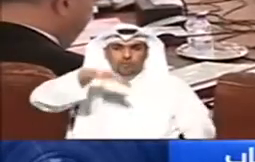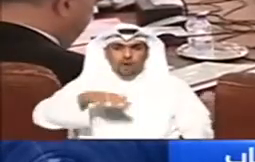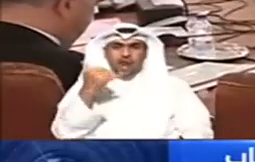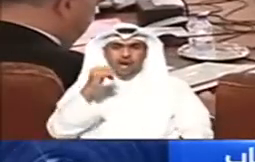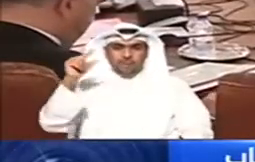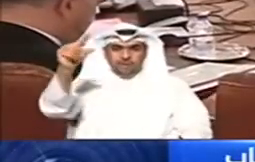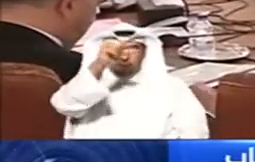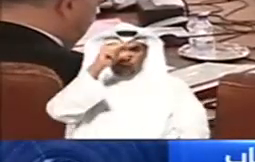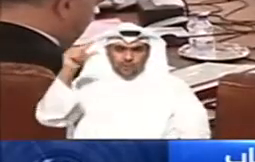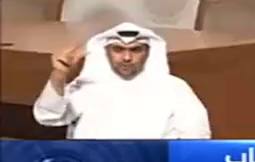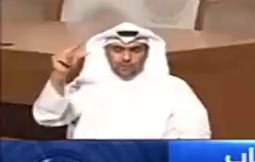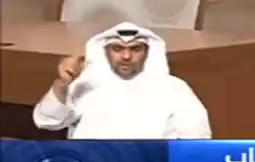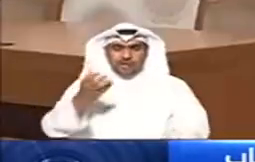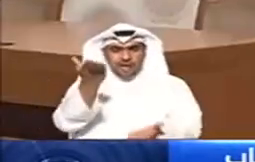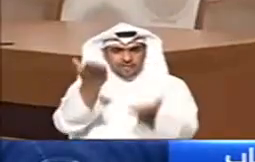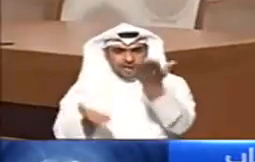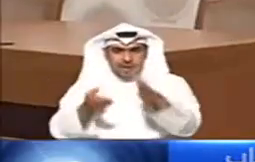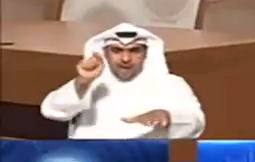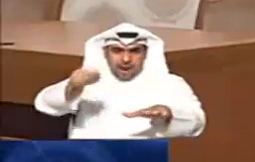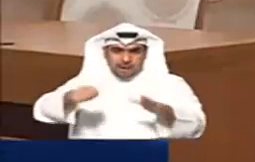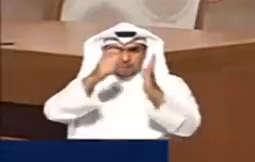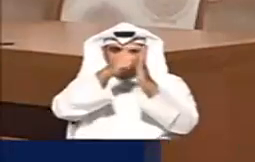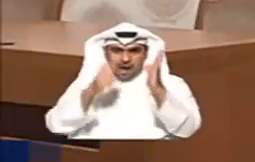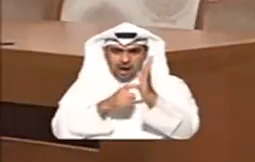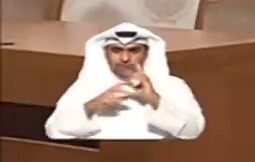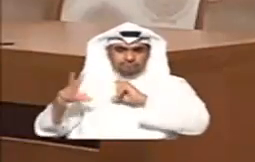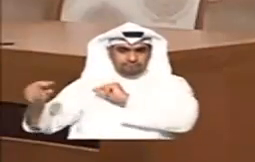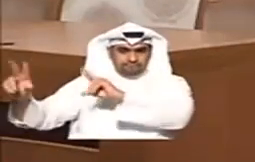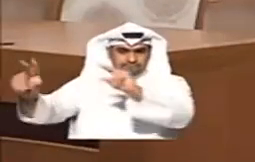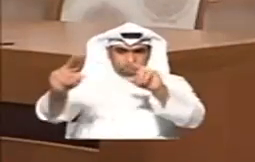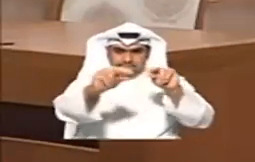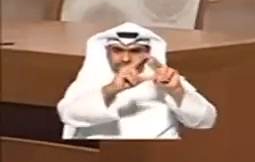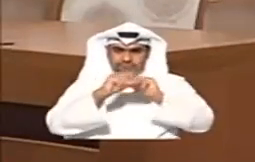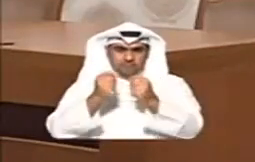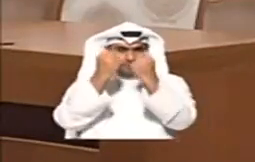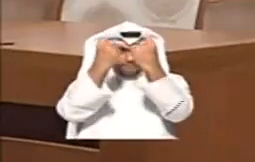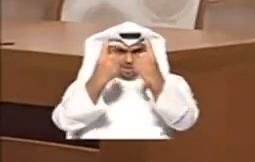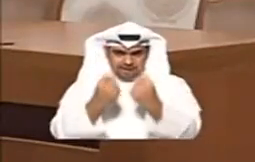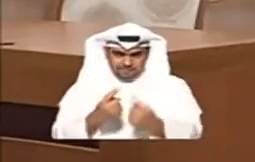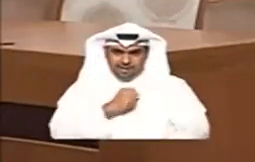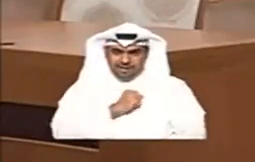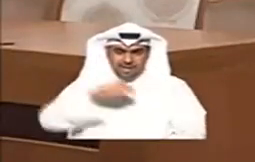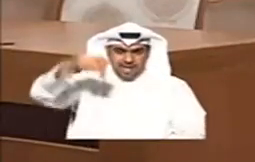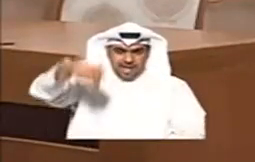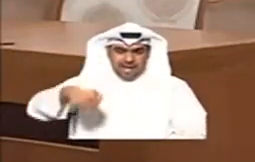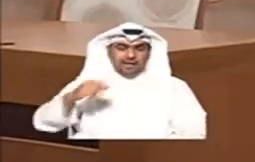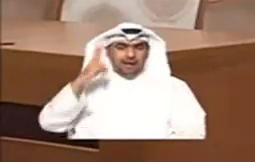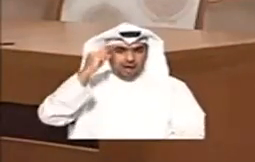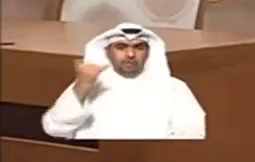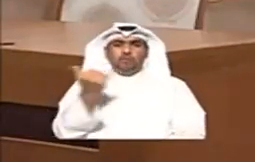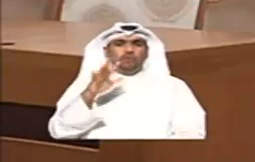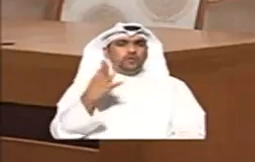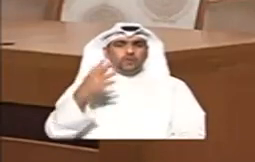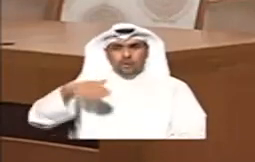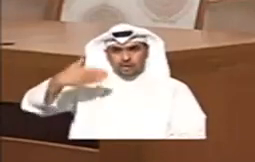القانونية والقضائية. رؤية عربية مشتركة تصدق على ضرورة التعاون العربي الدولي في تفعيل